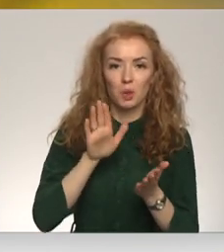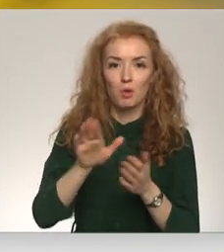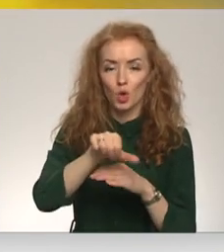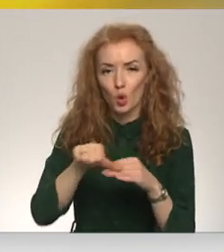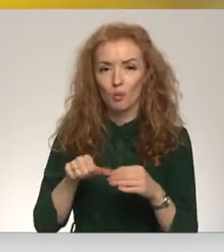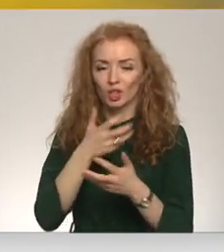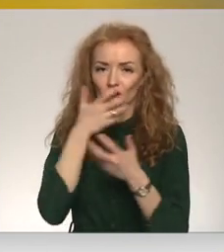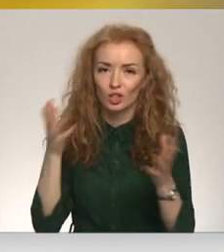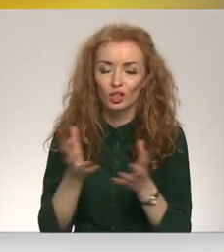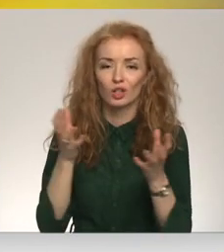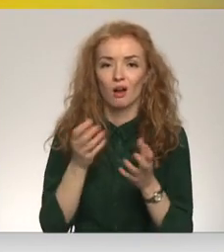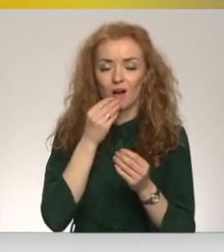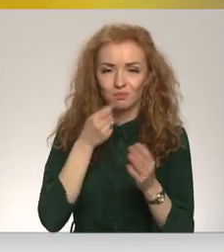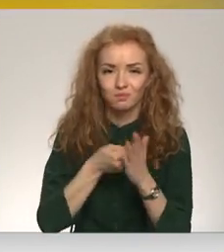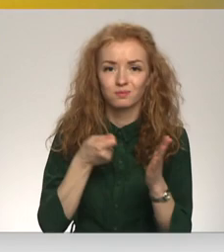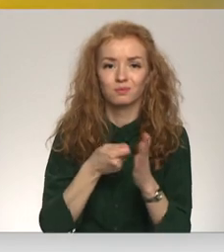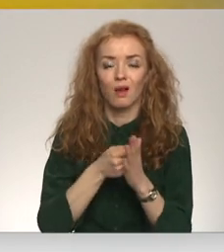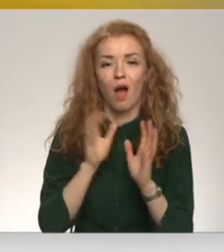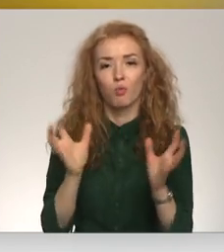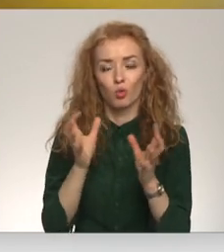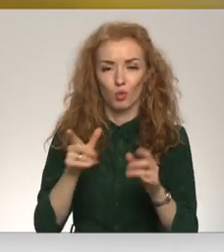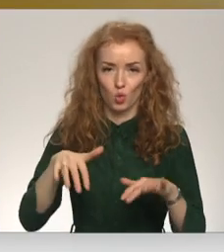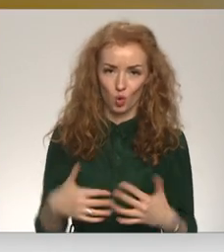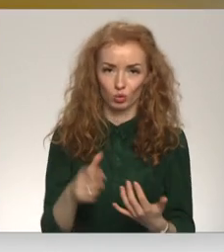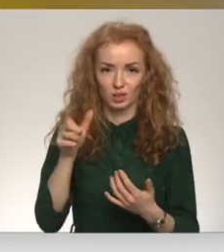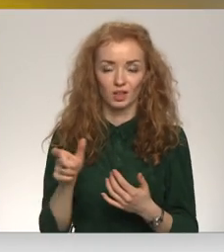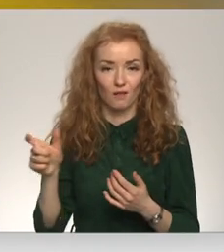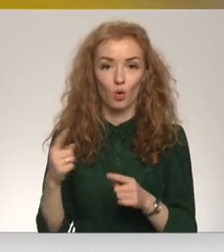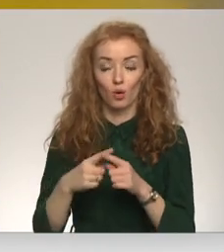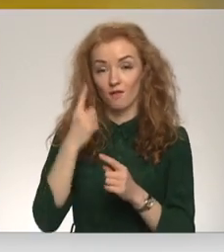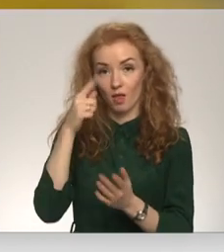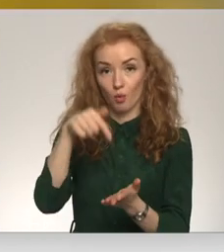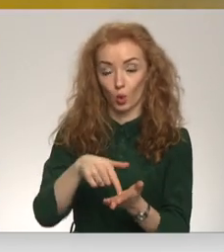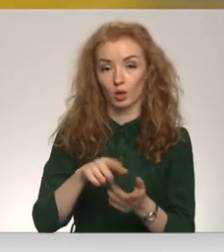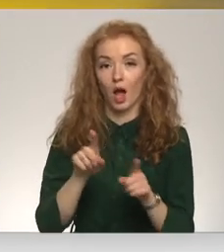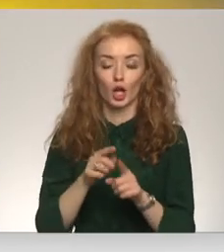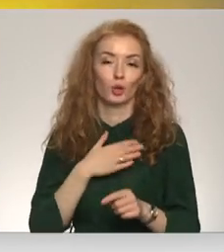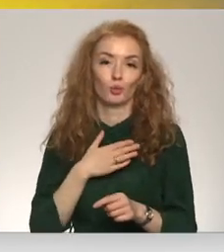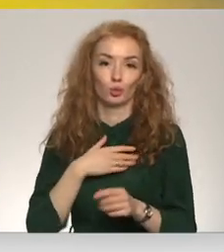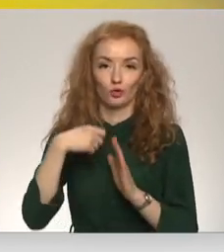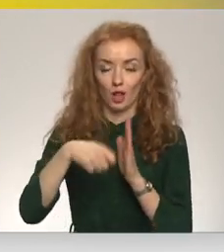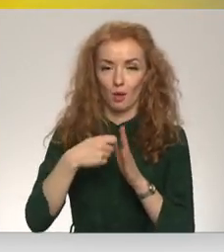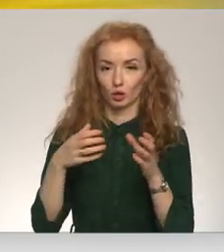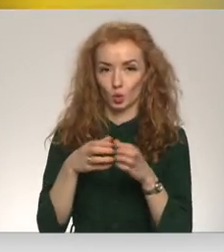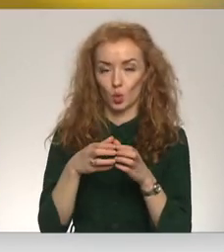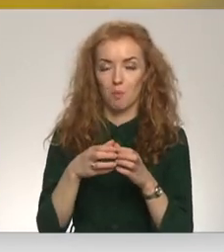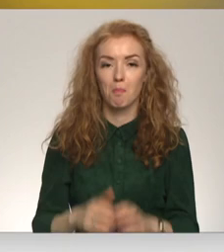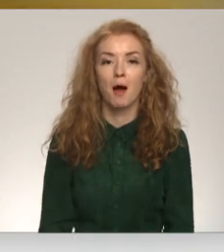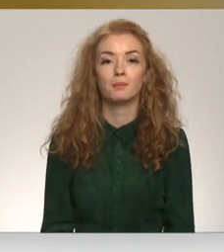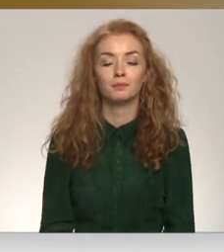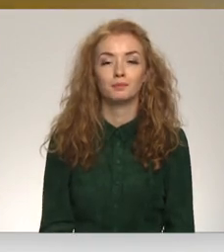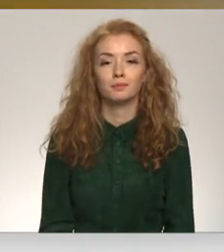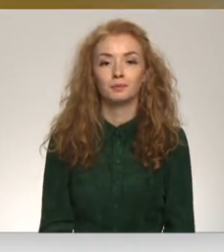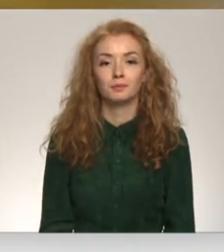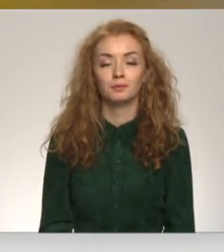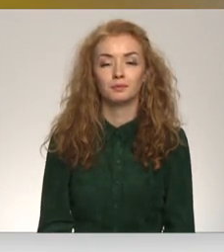pabarotu un aprūpētu nogurušos cilvēkus. Un vienā robežu punktā pat laban atrodas arī mūsu filmēšanas grupa Ina Strazdiņa un Ingus Graudiņš un